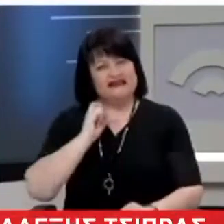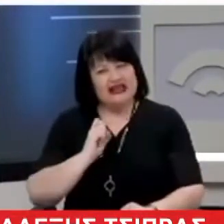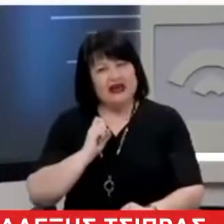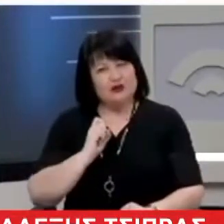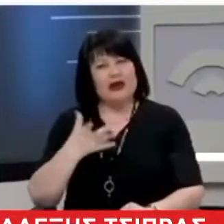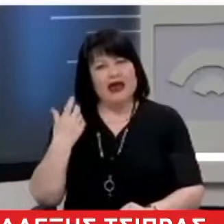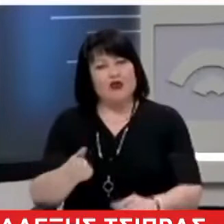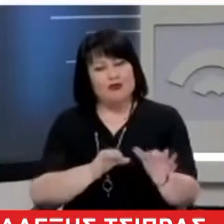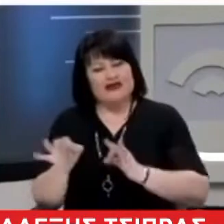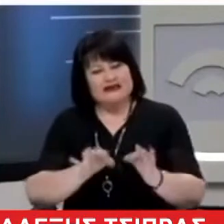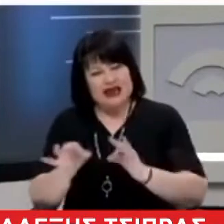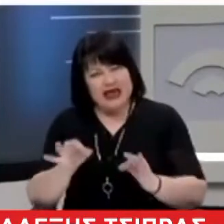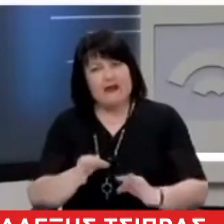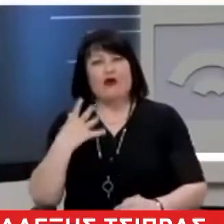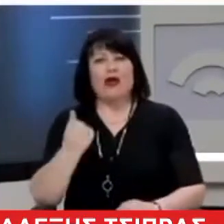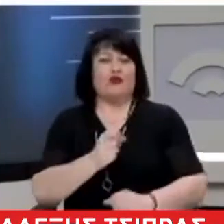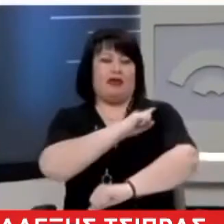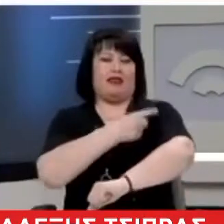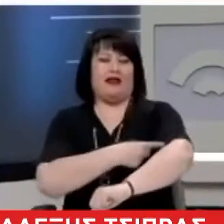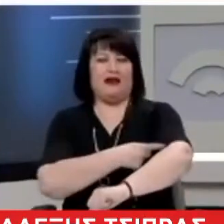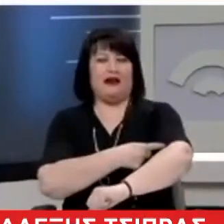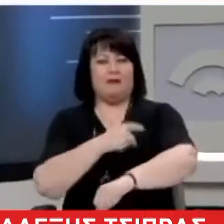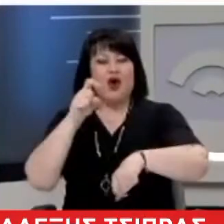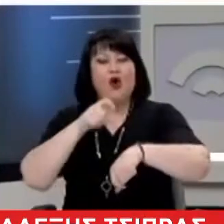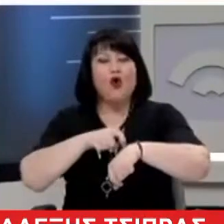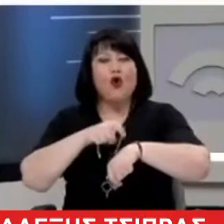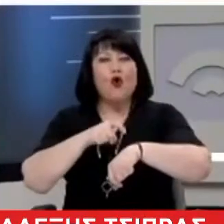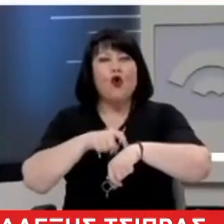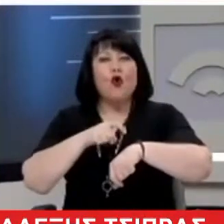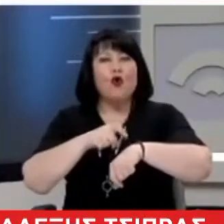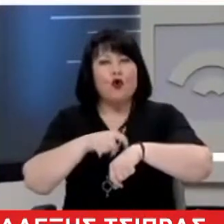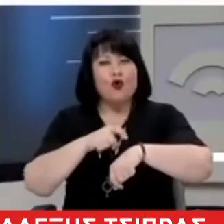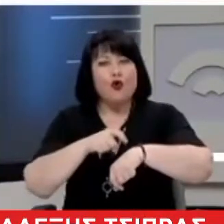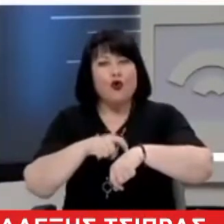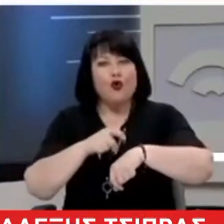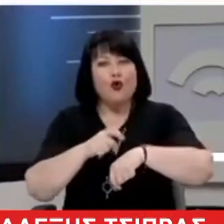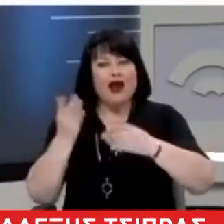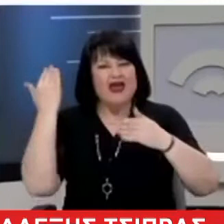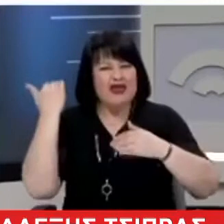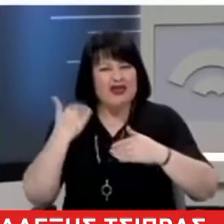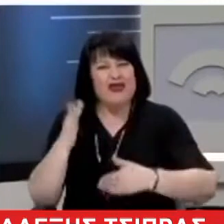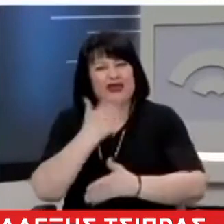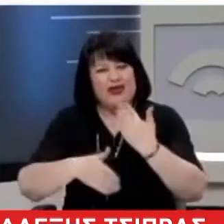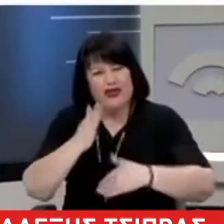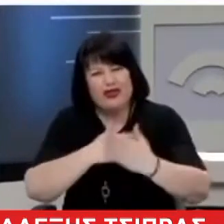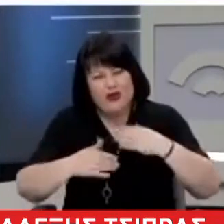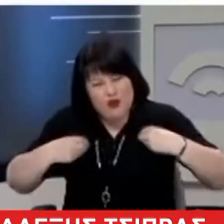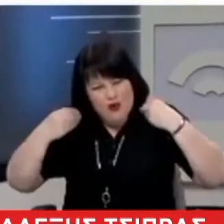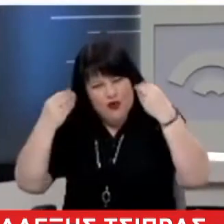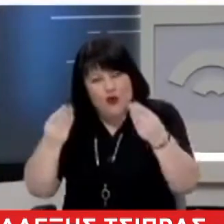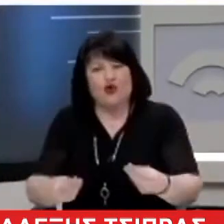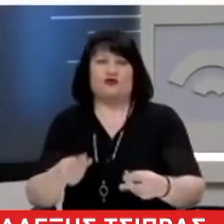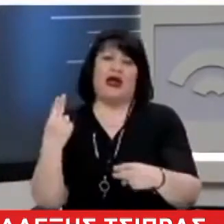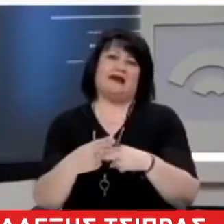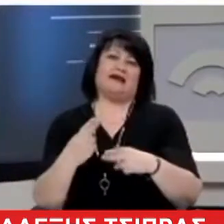τώρα που έχουμε σχέδιο, τώρα που έχουμε δύναμη, ήρθε η ώρα να δώσουμε τους κόπους και τις θυσίες των πολλών πίσω, γιατί